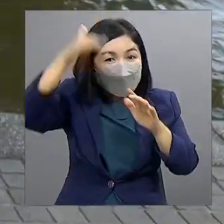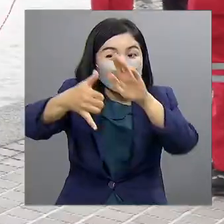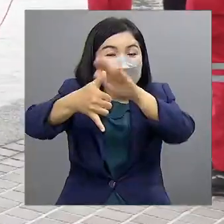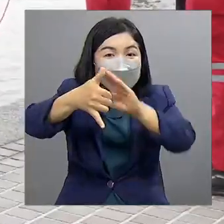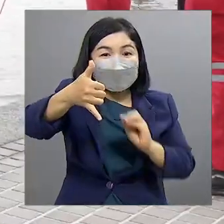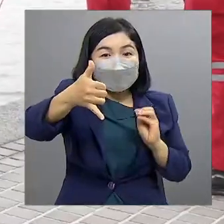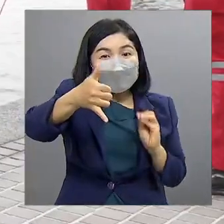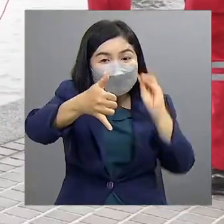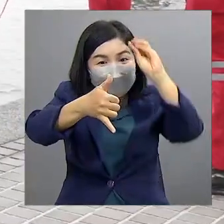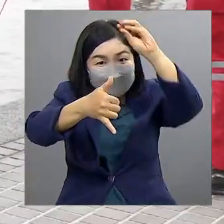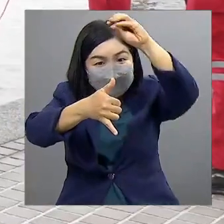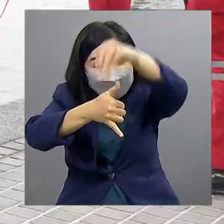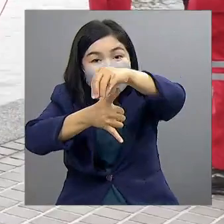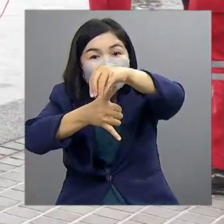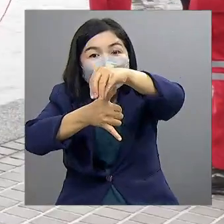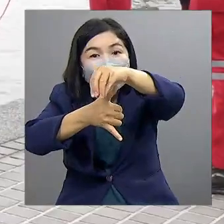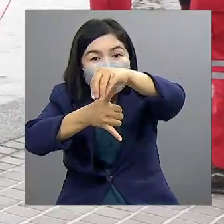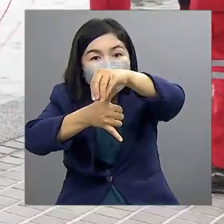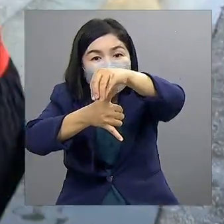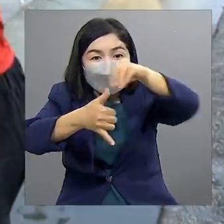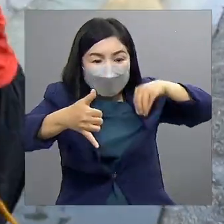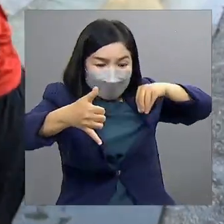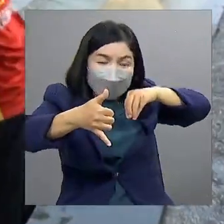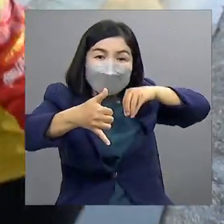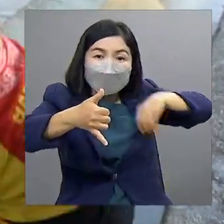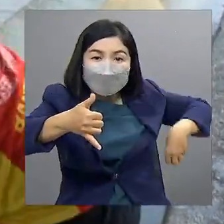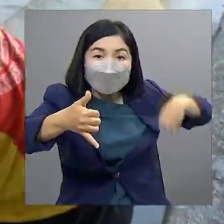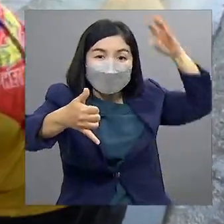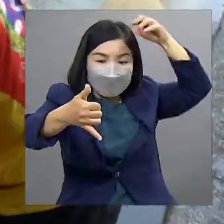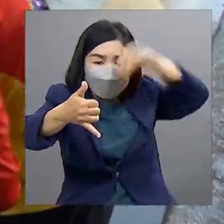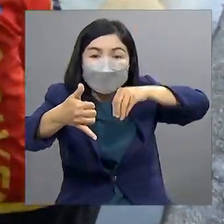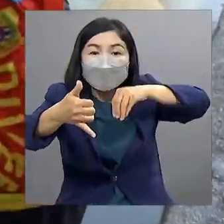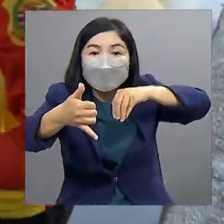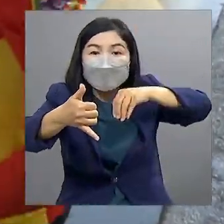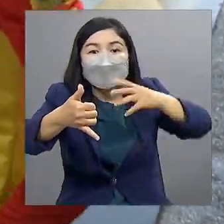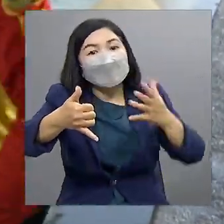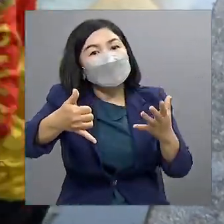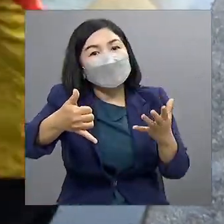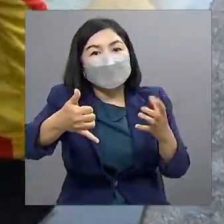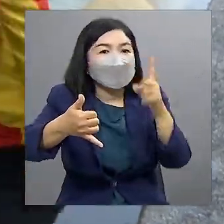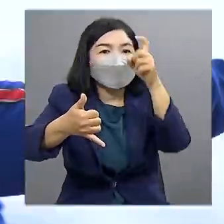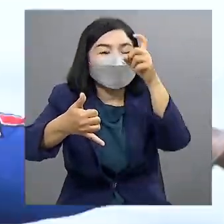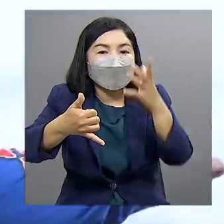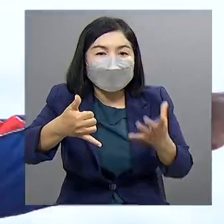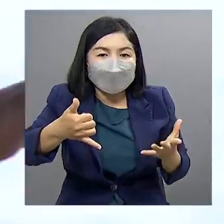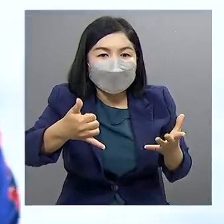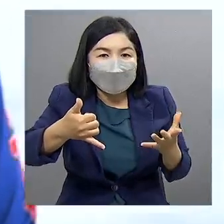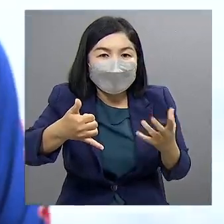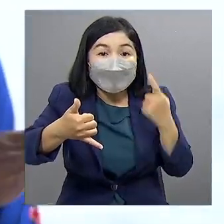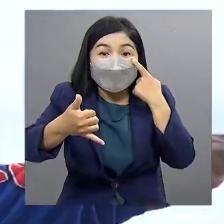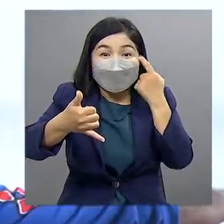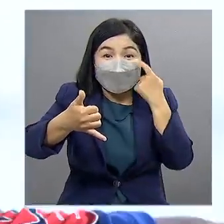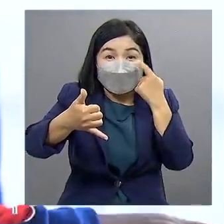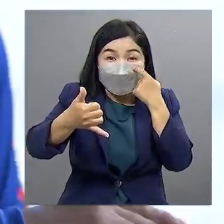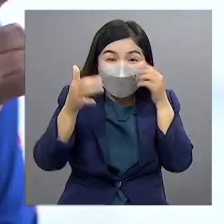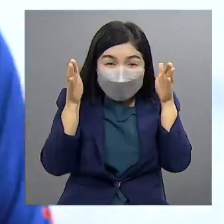ามไปแต่โยนห่างผู้ประสบภัยครับเหมือนกันดึงบุยก็เหมือนกันสายตาการมองเขาจะแคบครับเขาจะมองแ